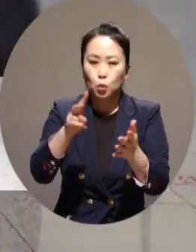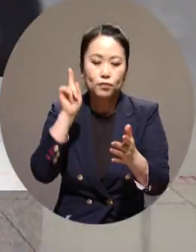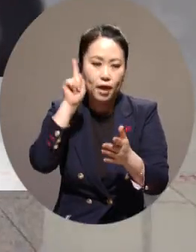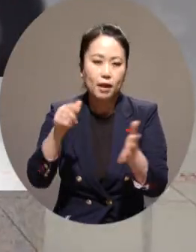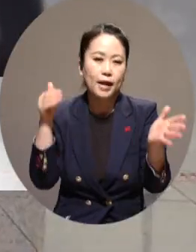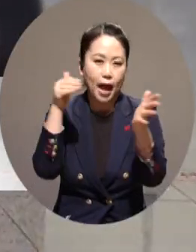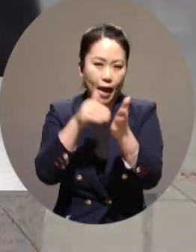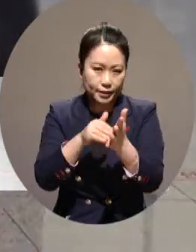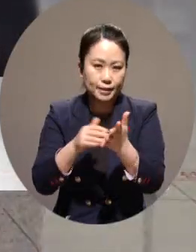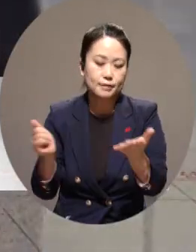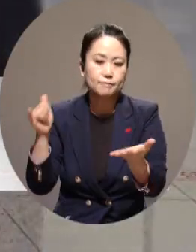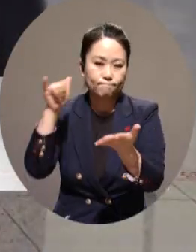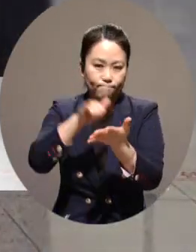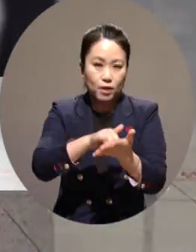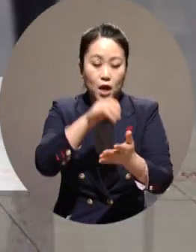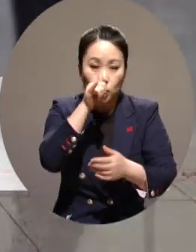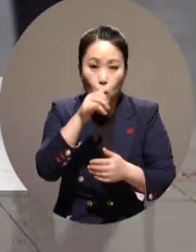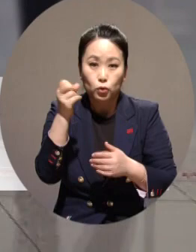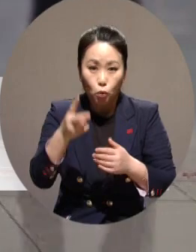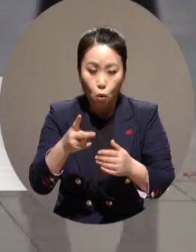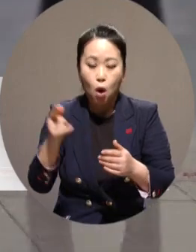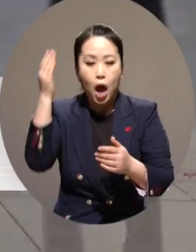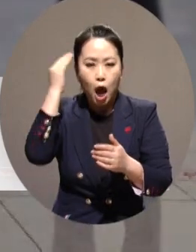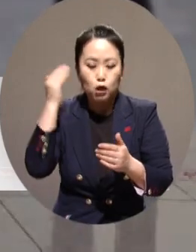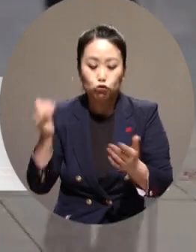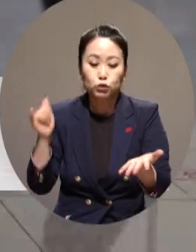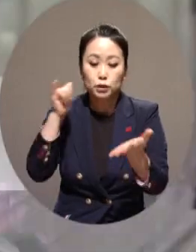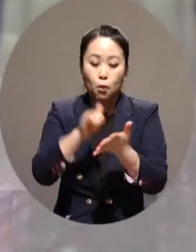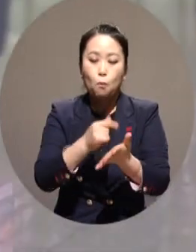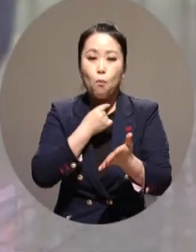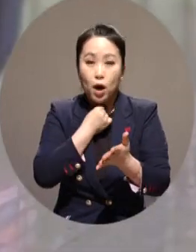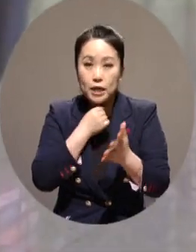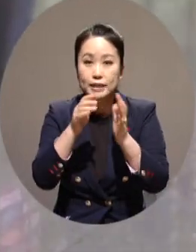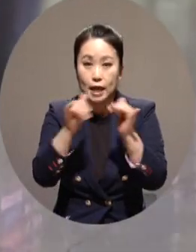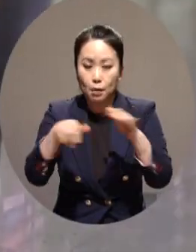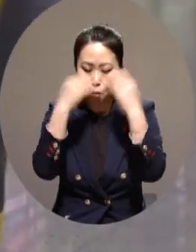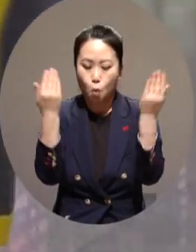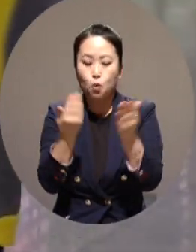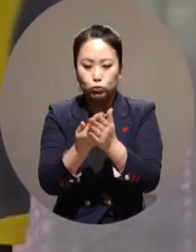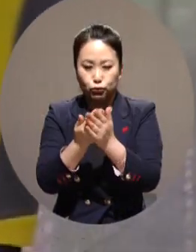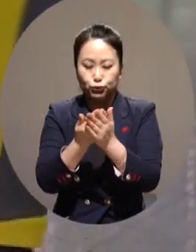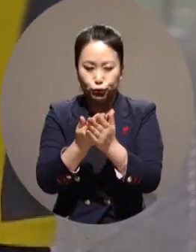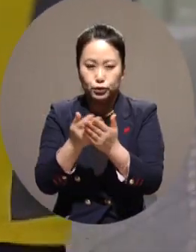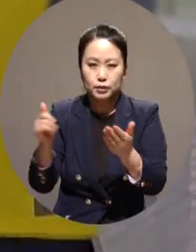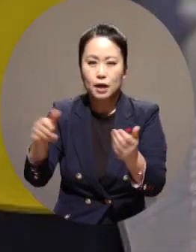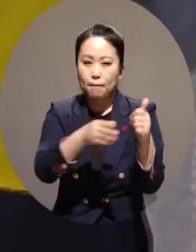이어지며 외교부는 귀국을 희망하는 승객 전원을 국내로 이송할 계획입니다.